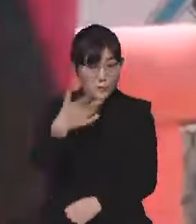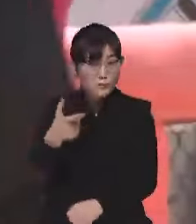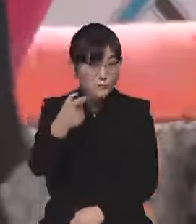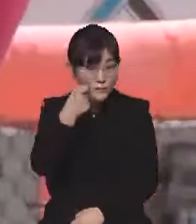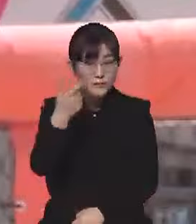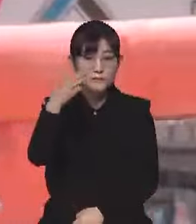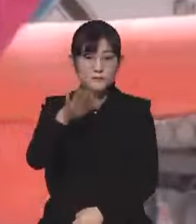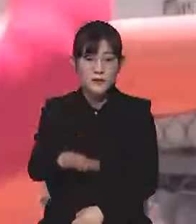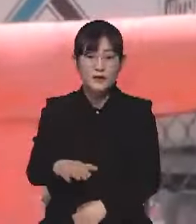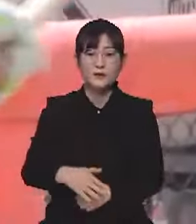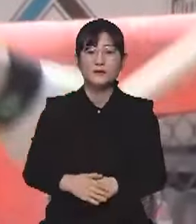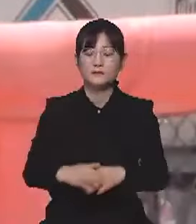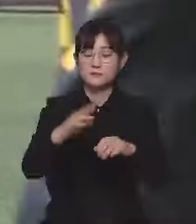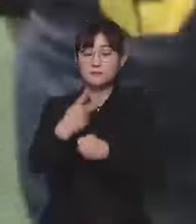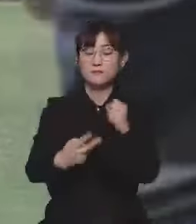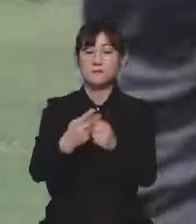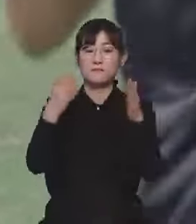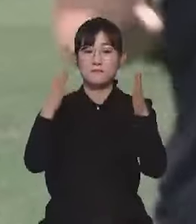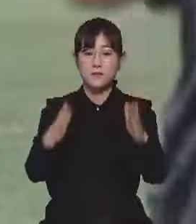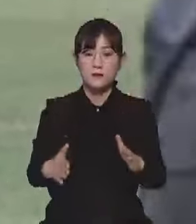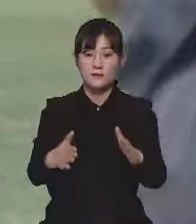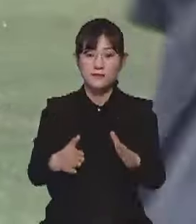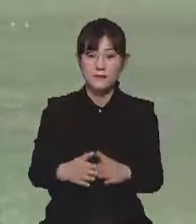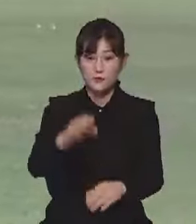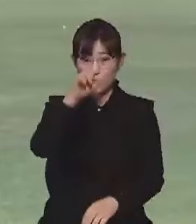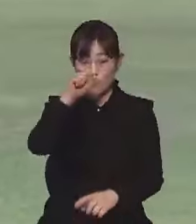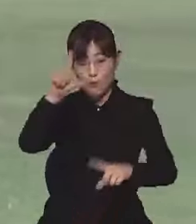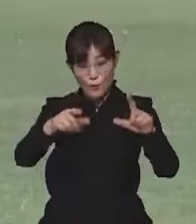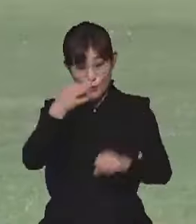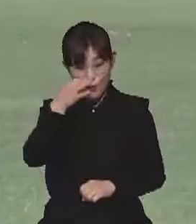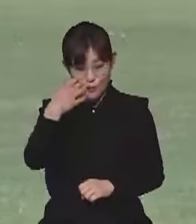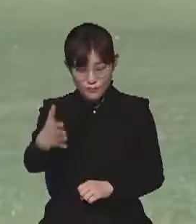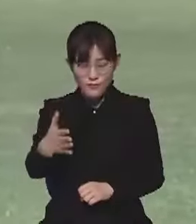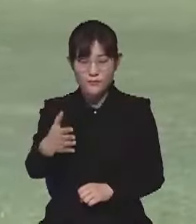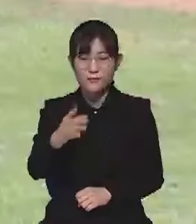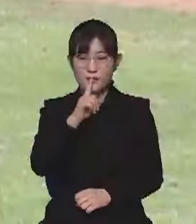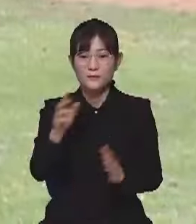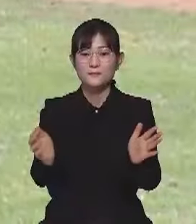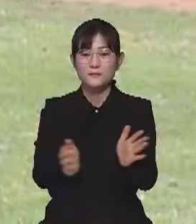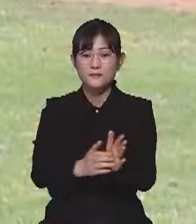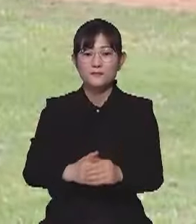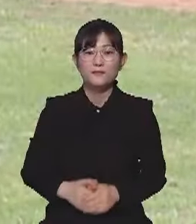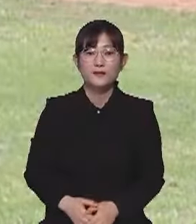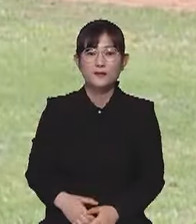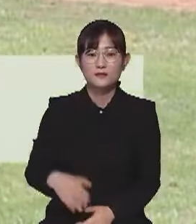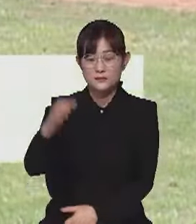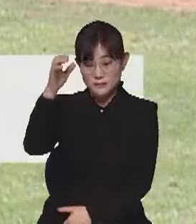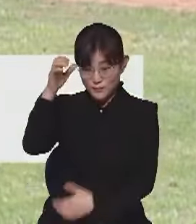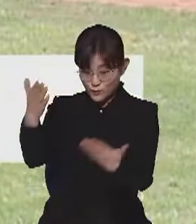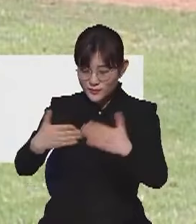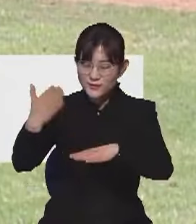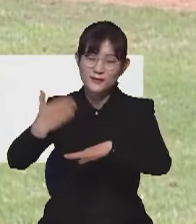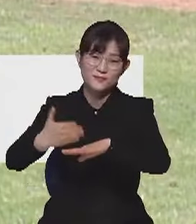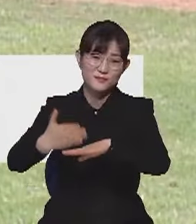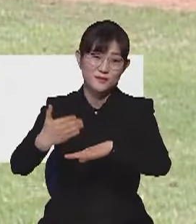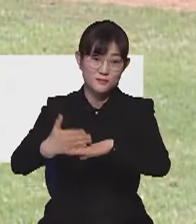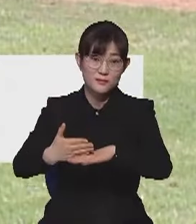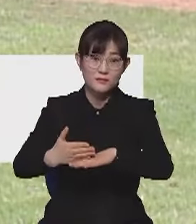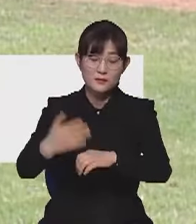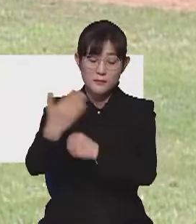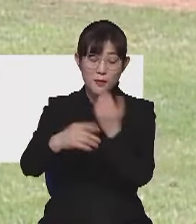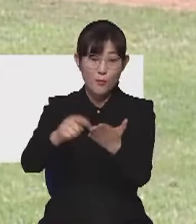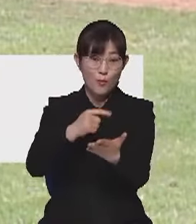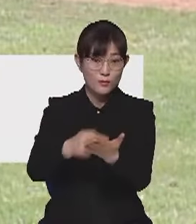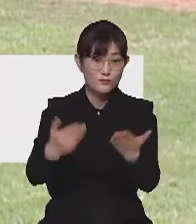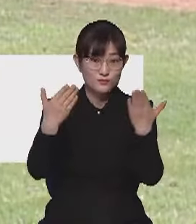못했지만 긴 침묵을 깨고 달라진 모습을 보이겠다고 예고했습니다. 많은 기대를 해주셔서 너무 감사드리고 그 기대에